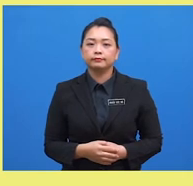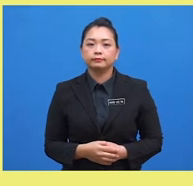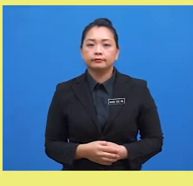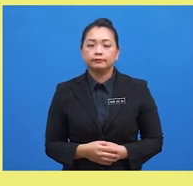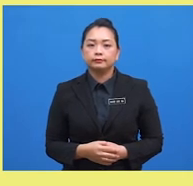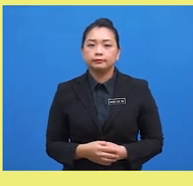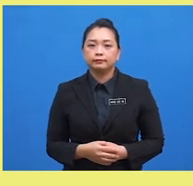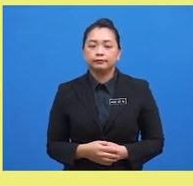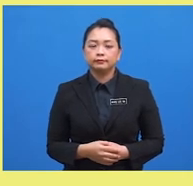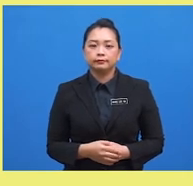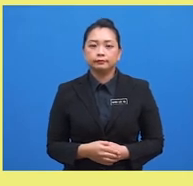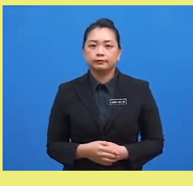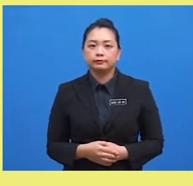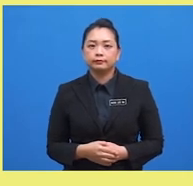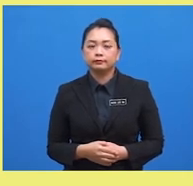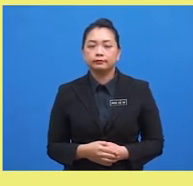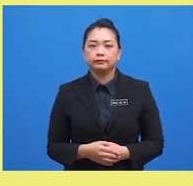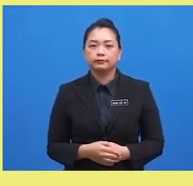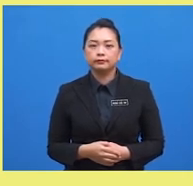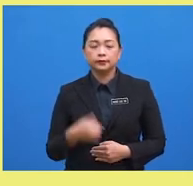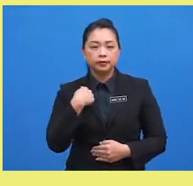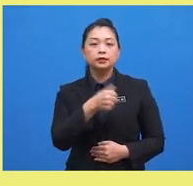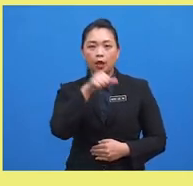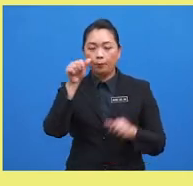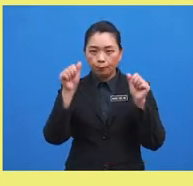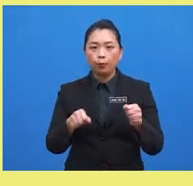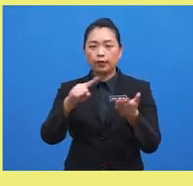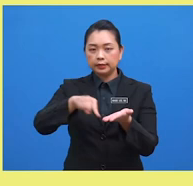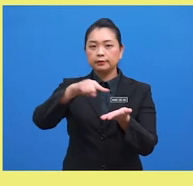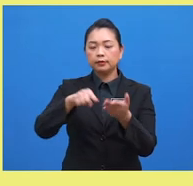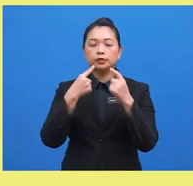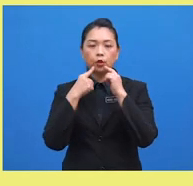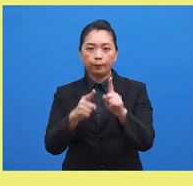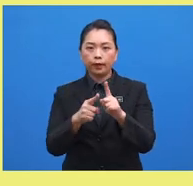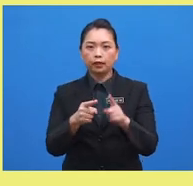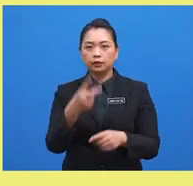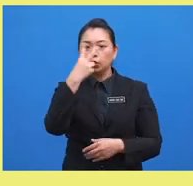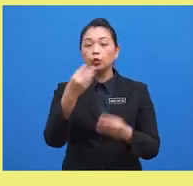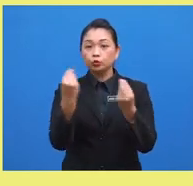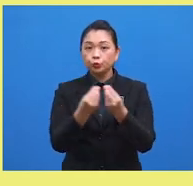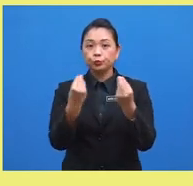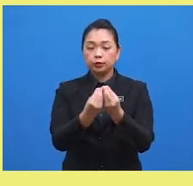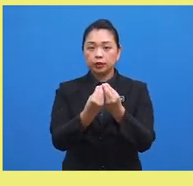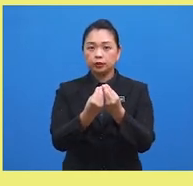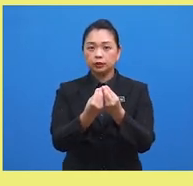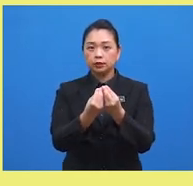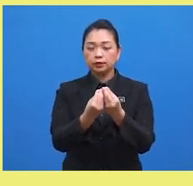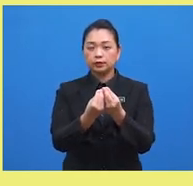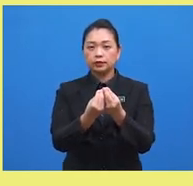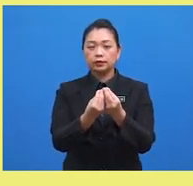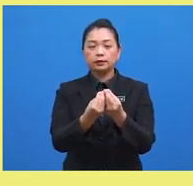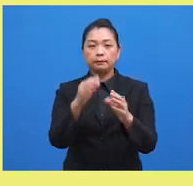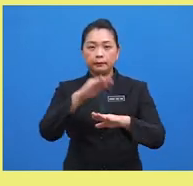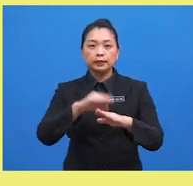dan beg guna semula. Kita boleh menyemak jawapan, iaitu jumlah nilai dalam gambarajah